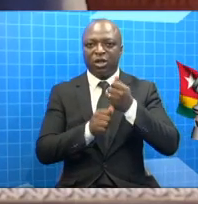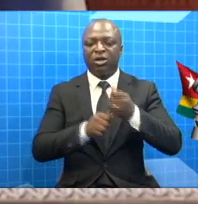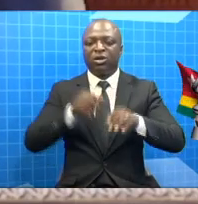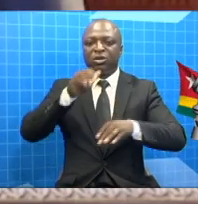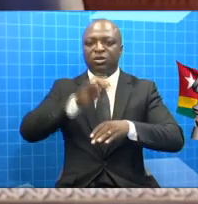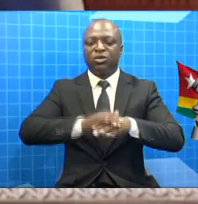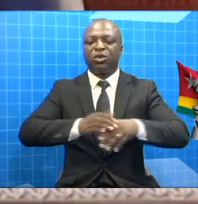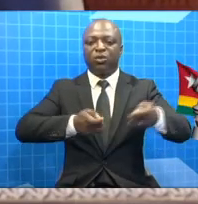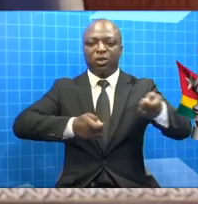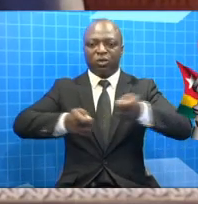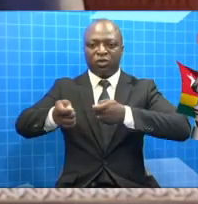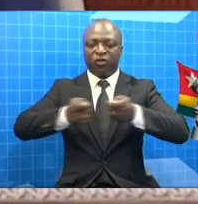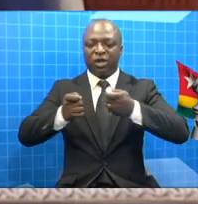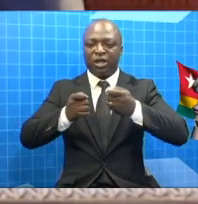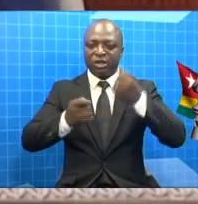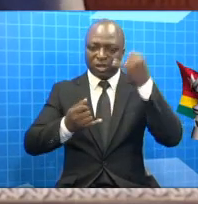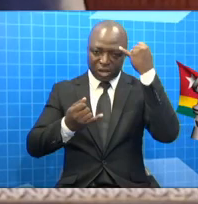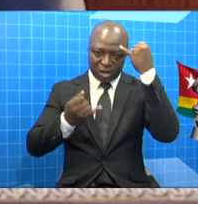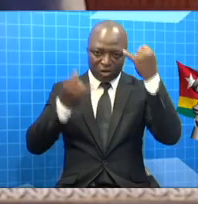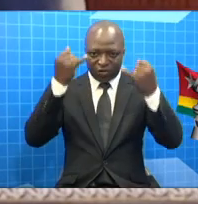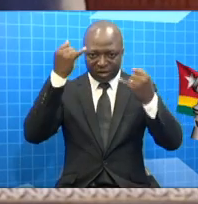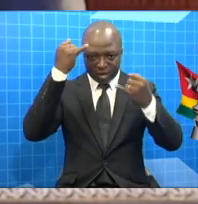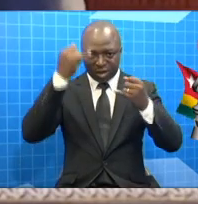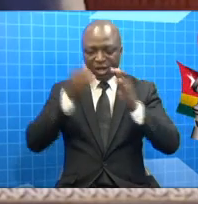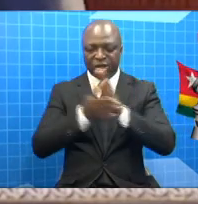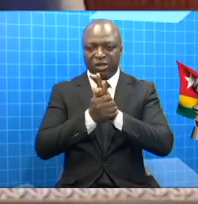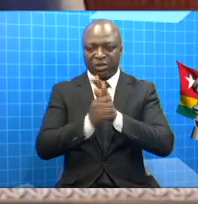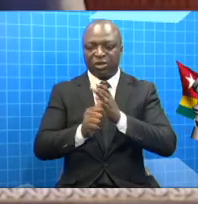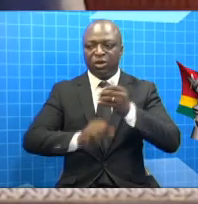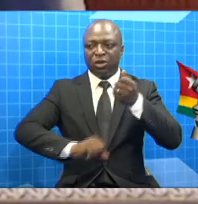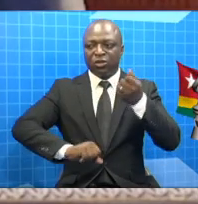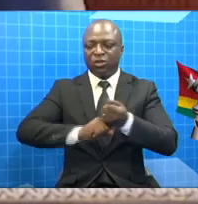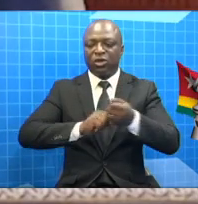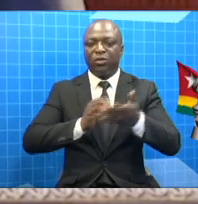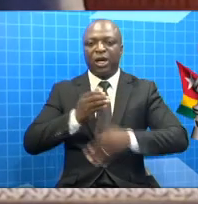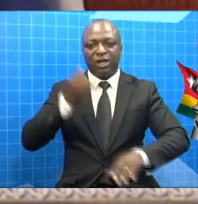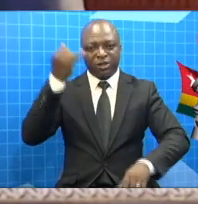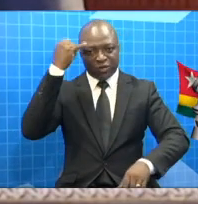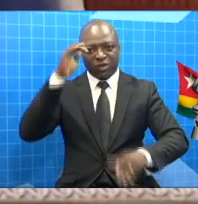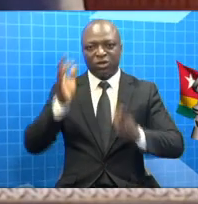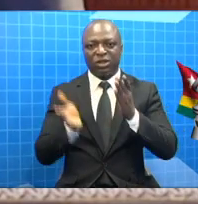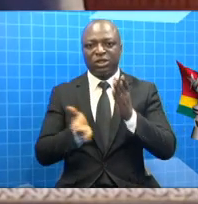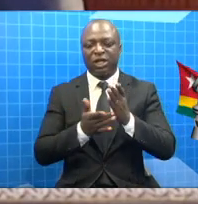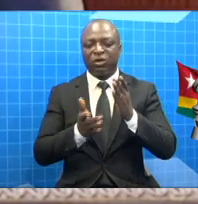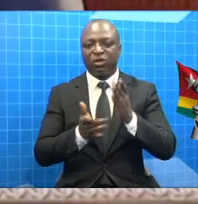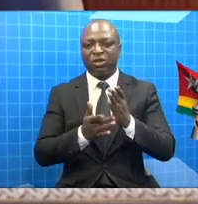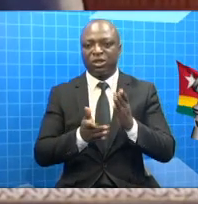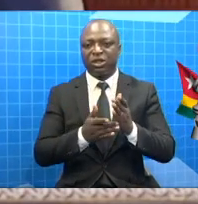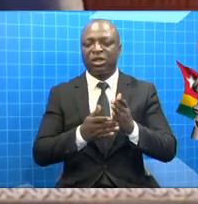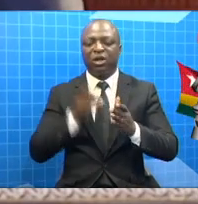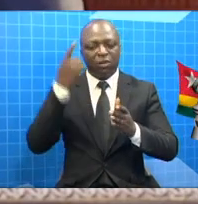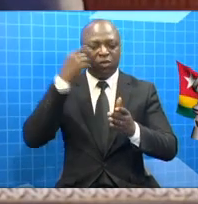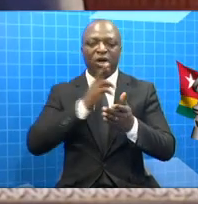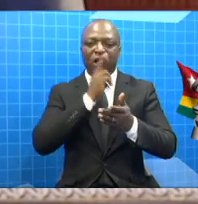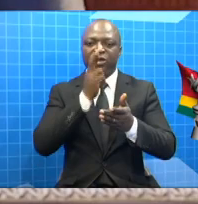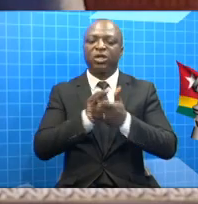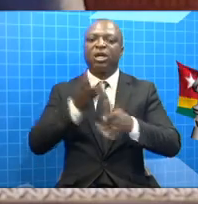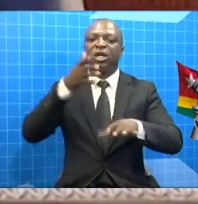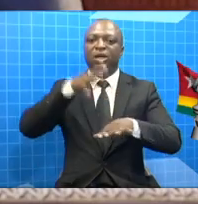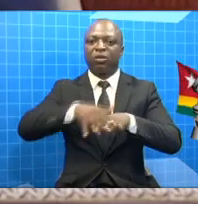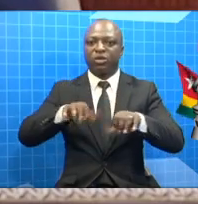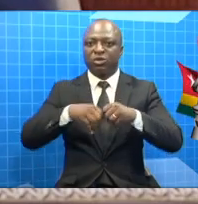une gouvernance innovante et dynamique, soutenue par les innovations technologiques pour assurer l'inclusion